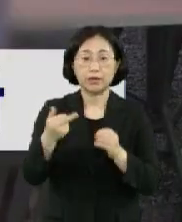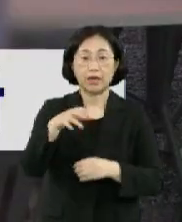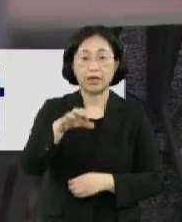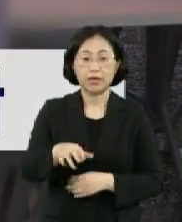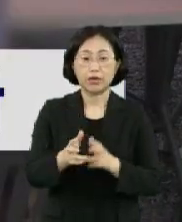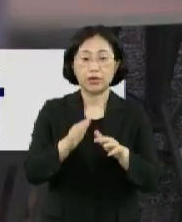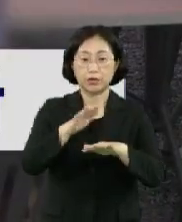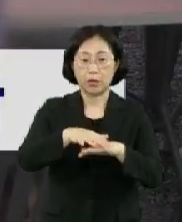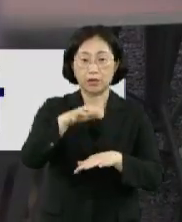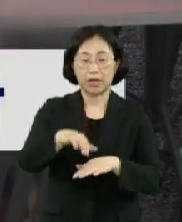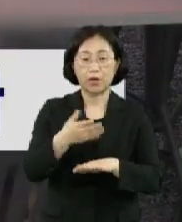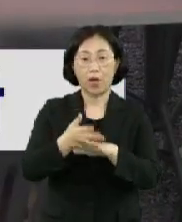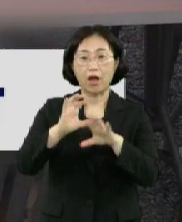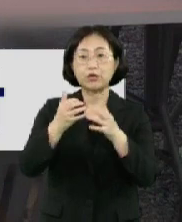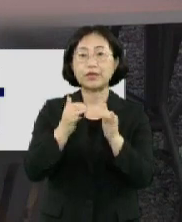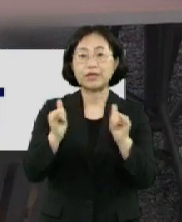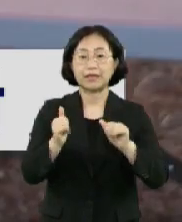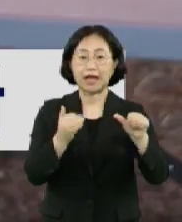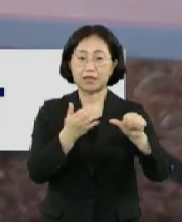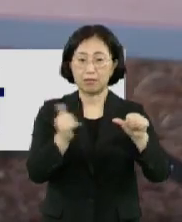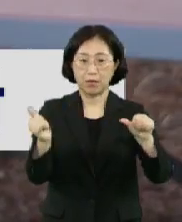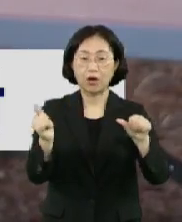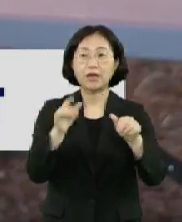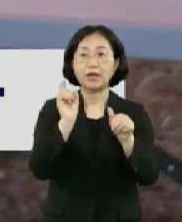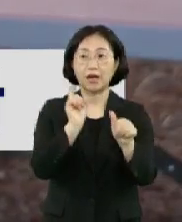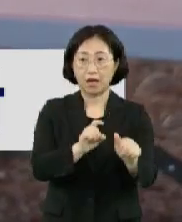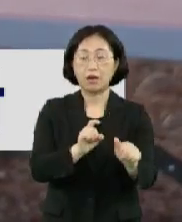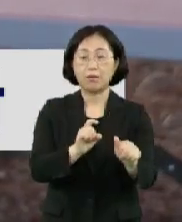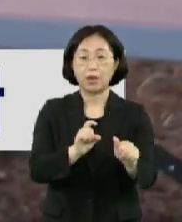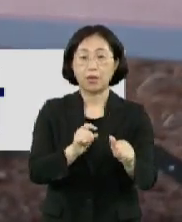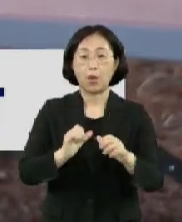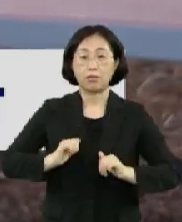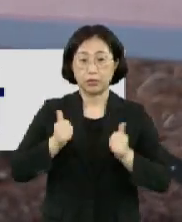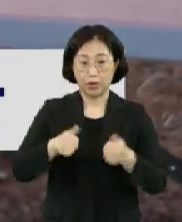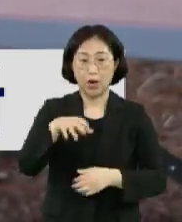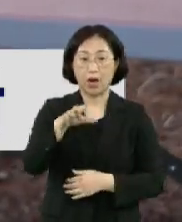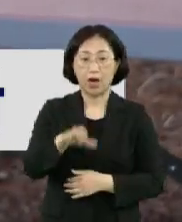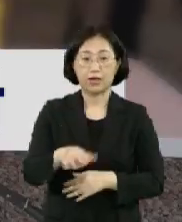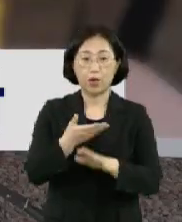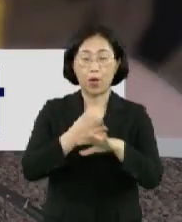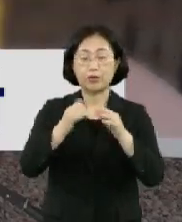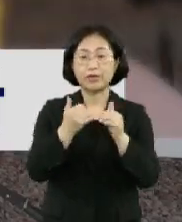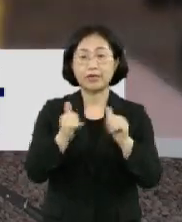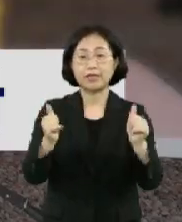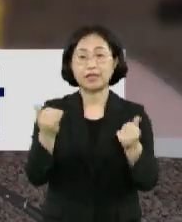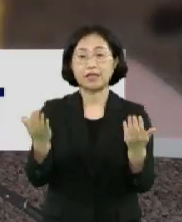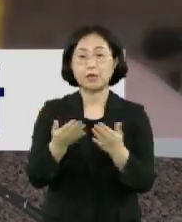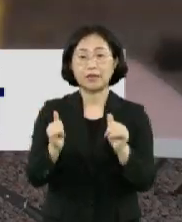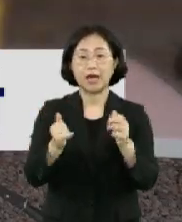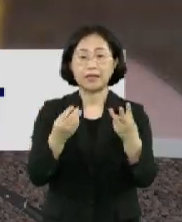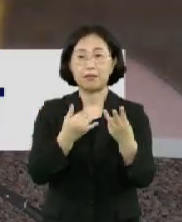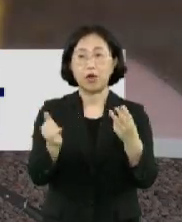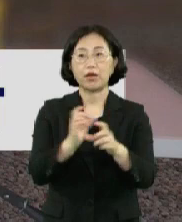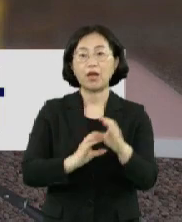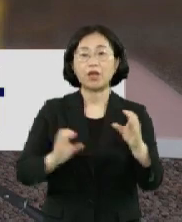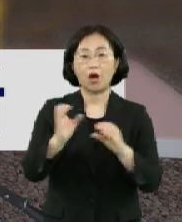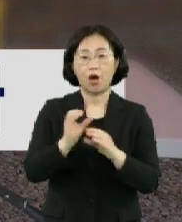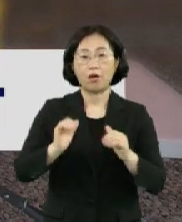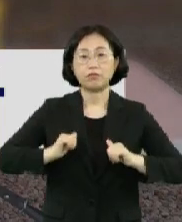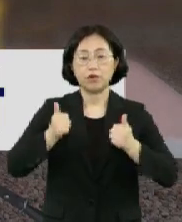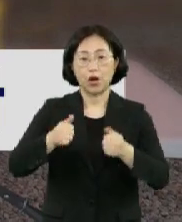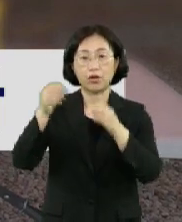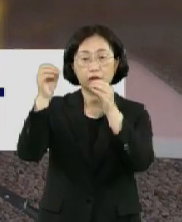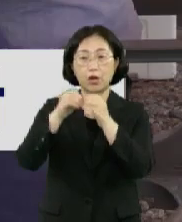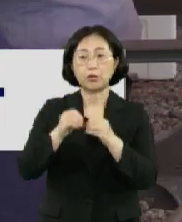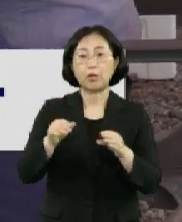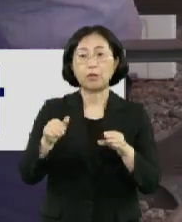한 농장에서 외국인 5명이 신규 감염됐고 부여에서도 외국인 근로자 3명이 추가됐고 부여 전통문화대